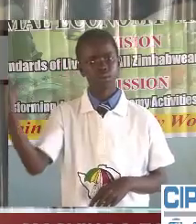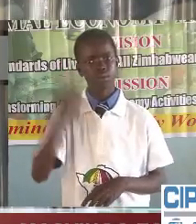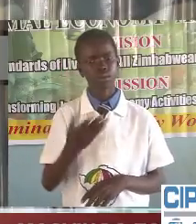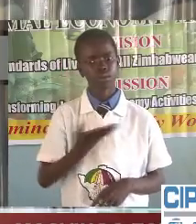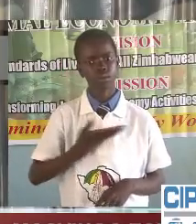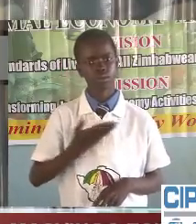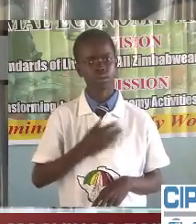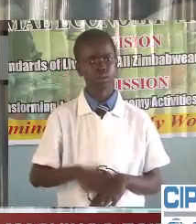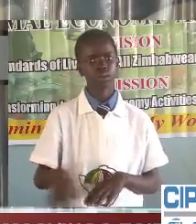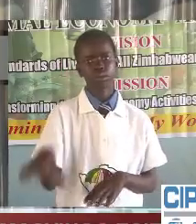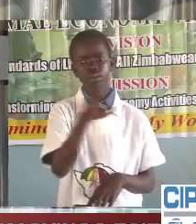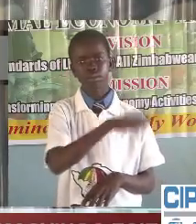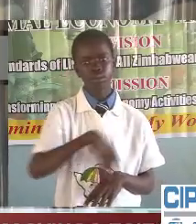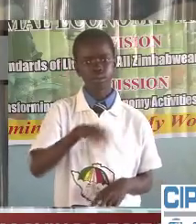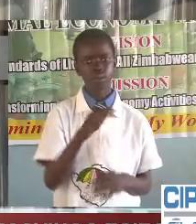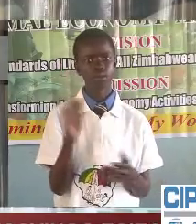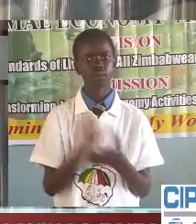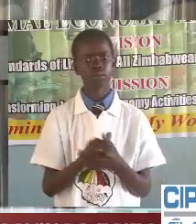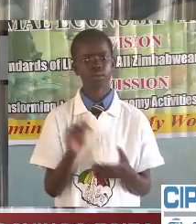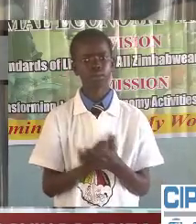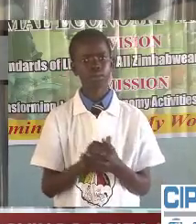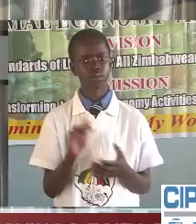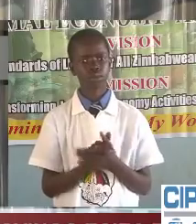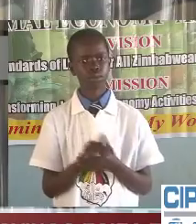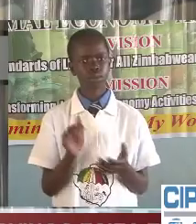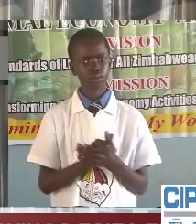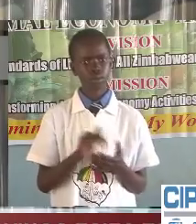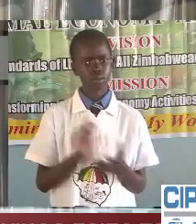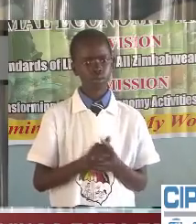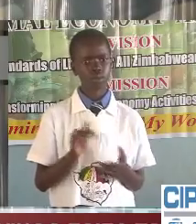weWard 2. Vaombererei maoko vachiuya.